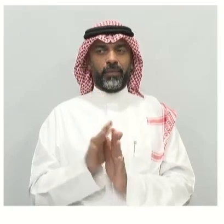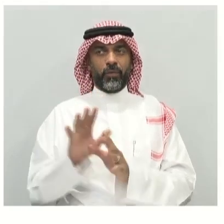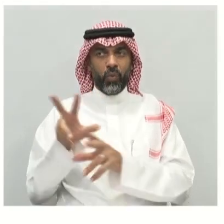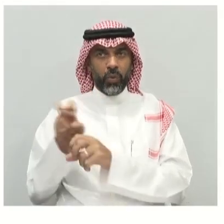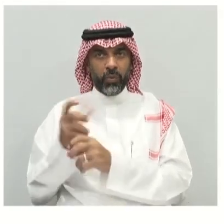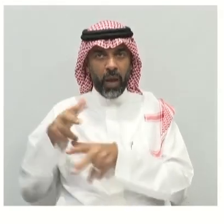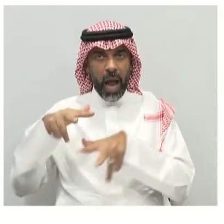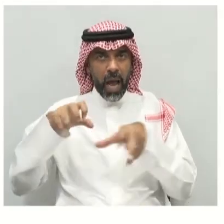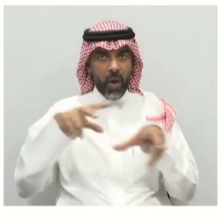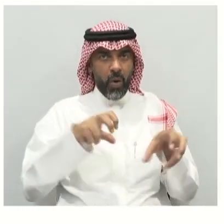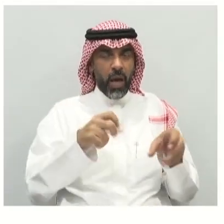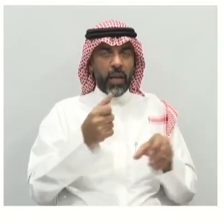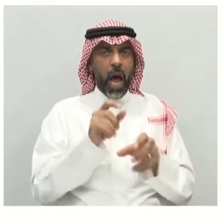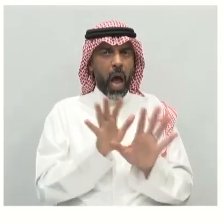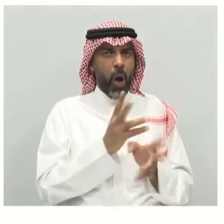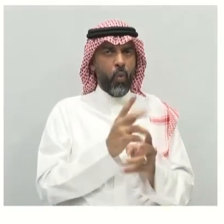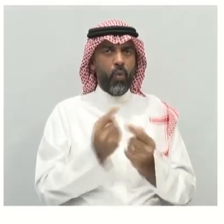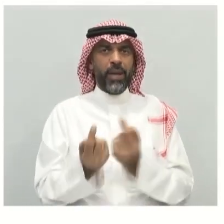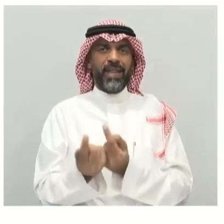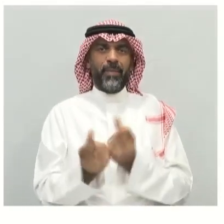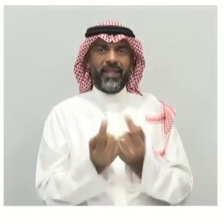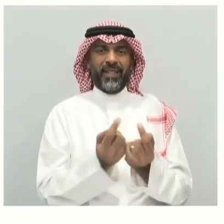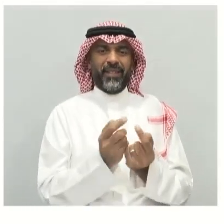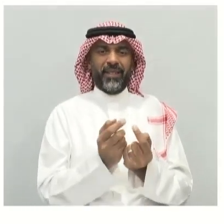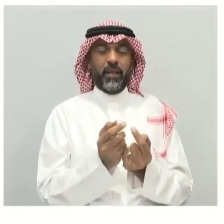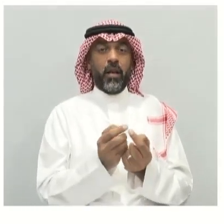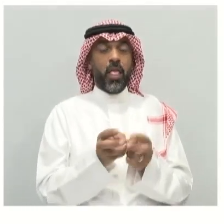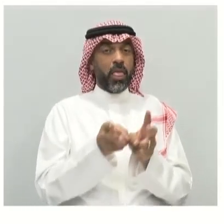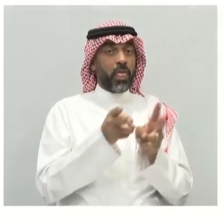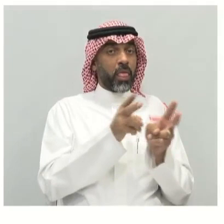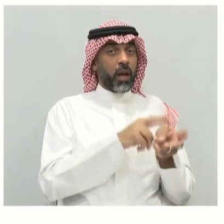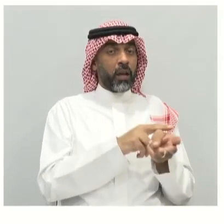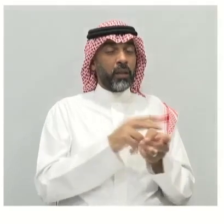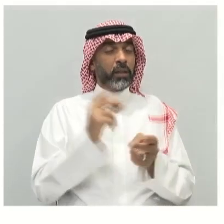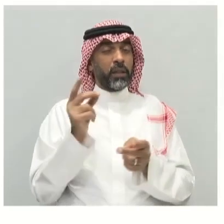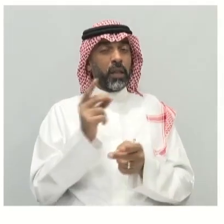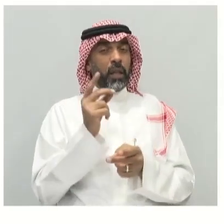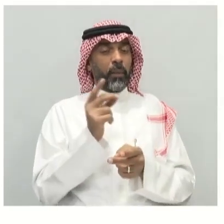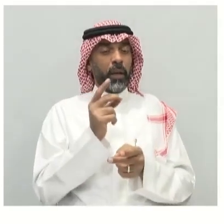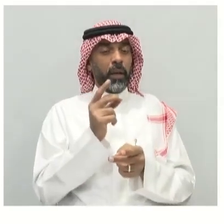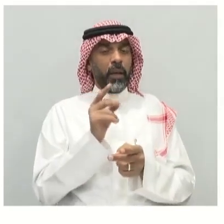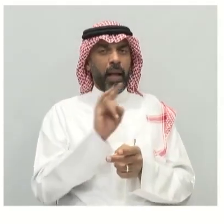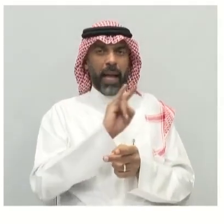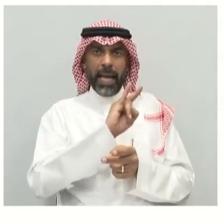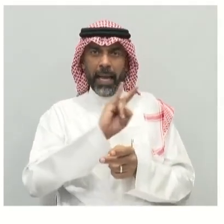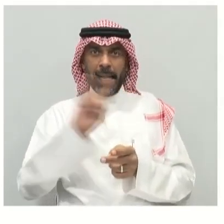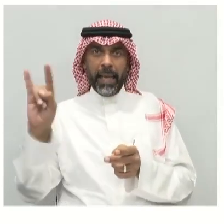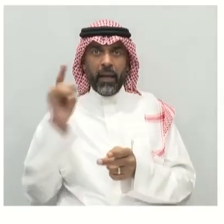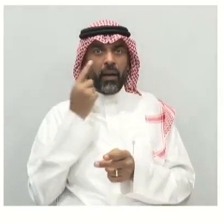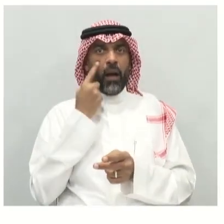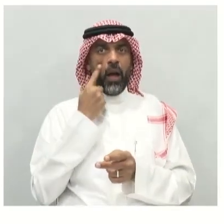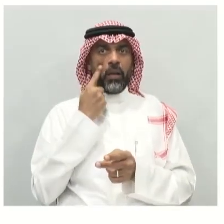حيوانات او نباتات لكن في موارد طبيعيه اخرى ثانيه نقول